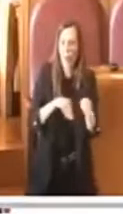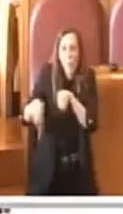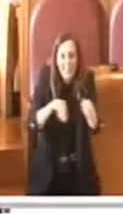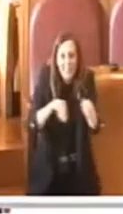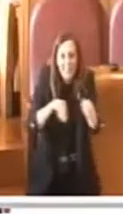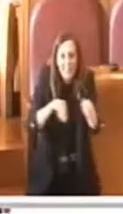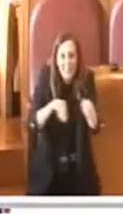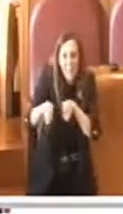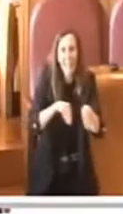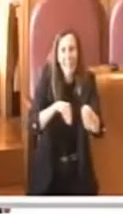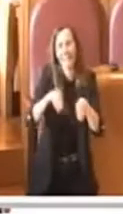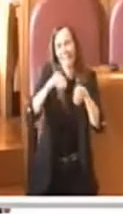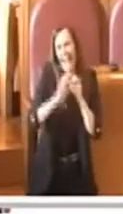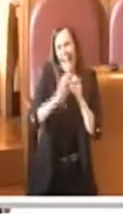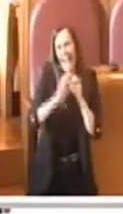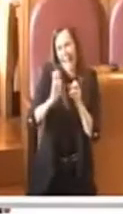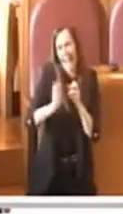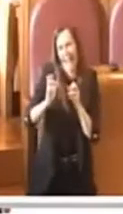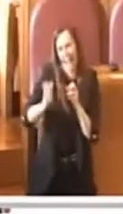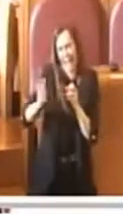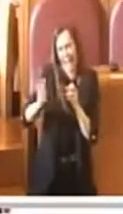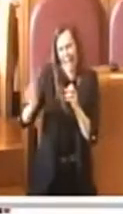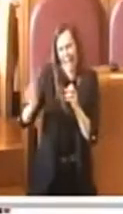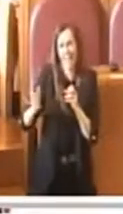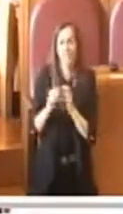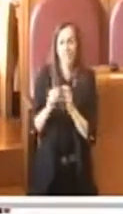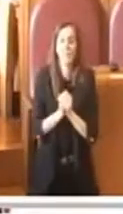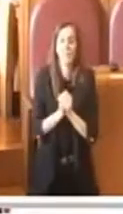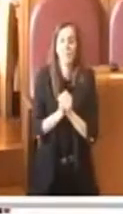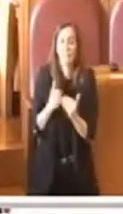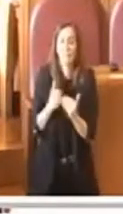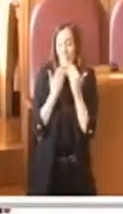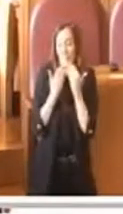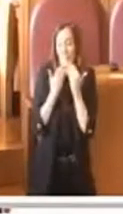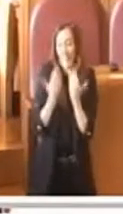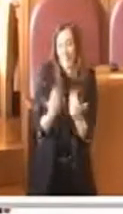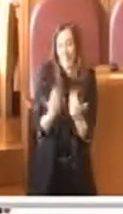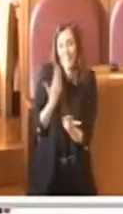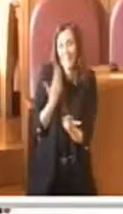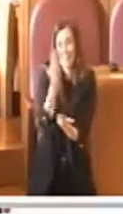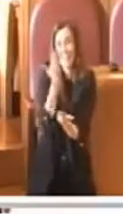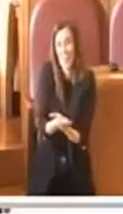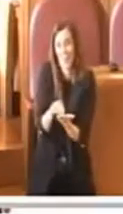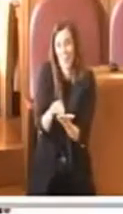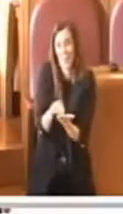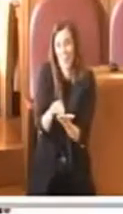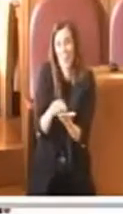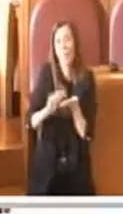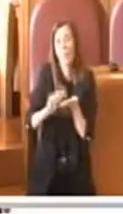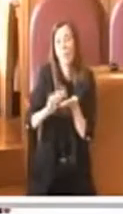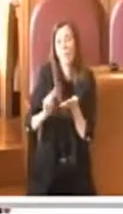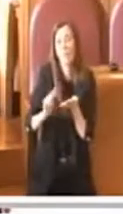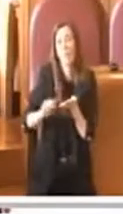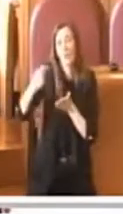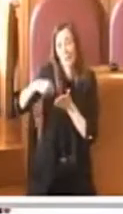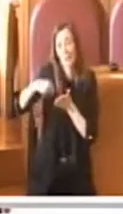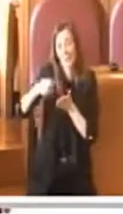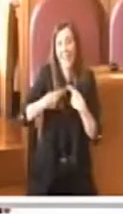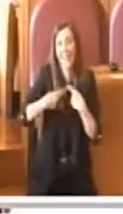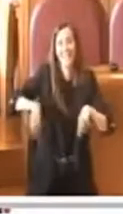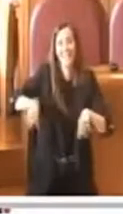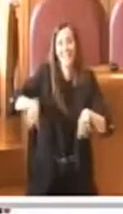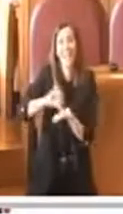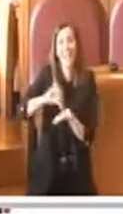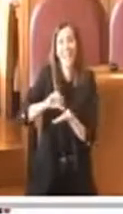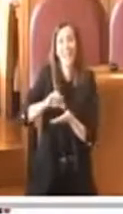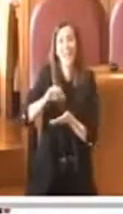spostamento e di tante altre cose. Ringrazio per questa mozione anche l'ufficio di presidenza dell'Assemblea Capitolina perché il